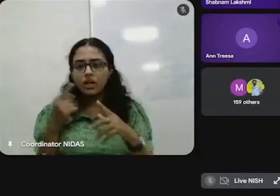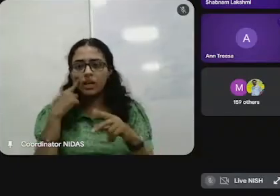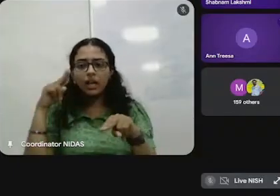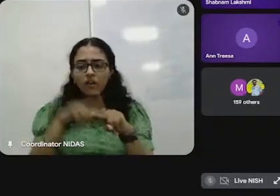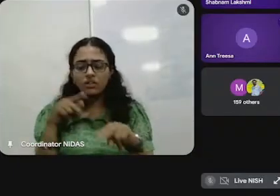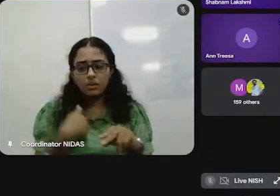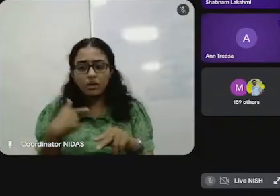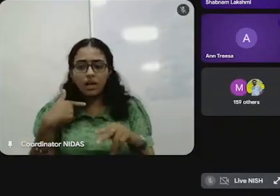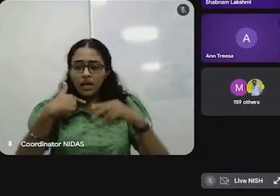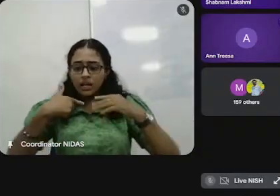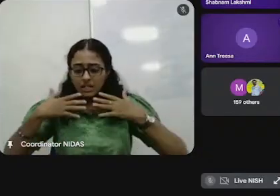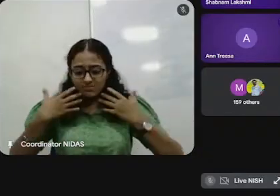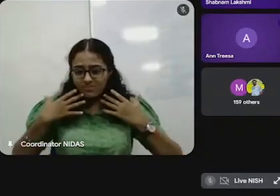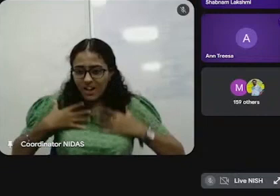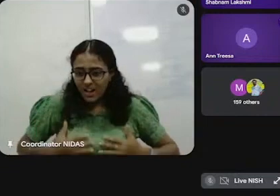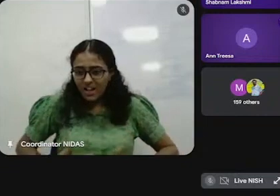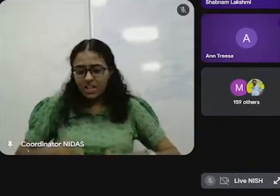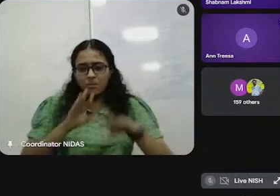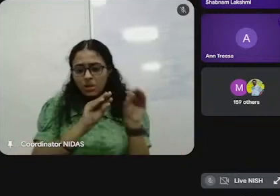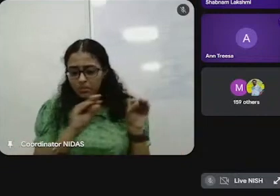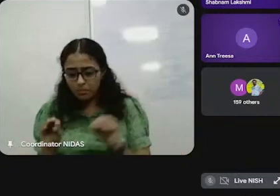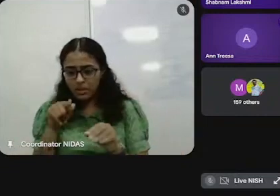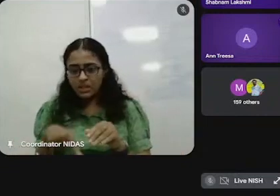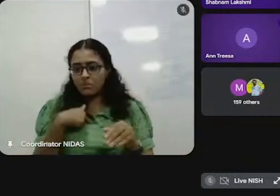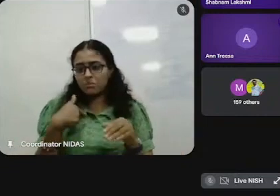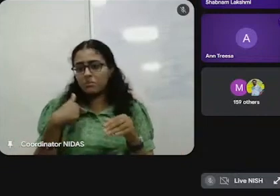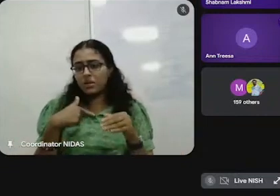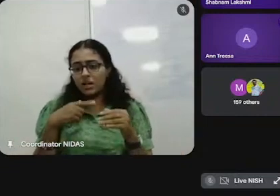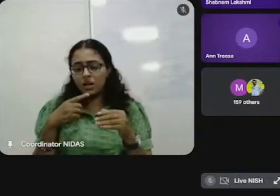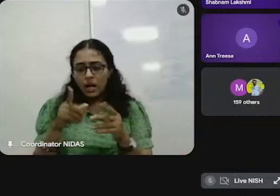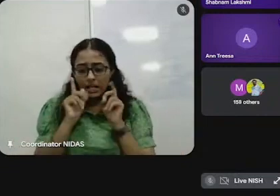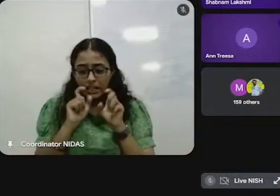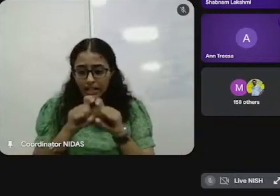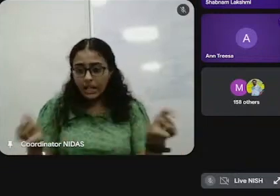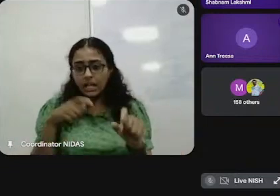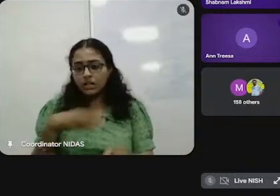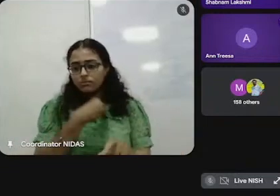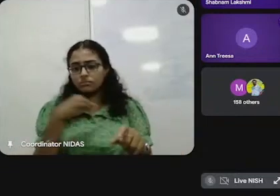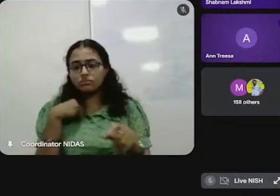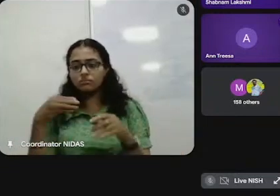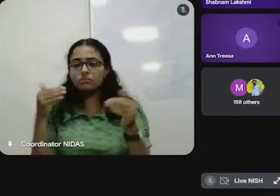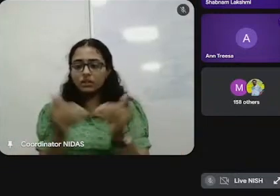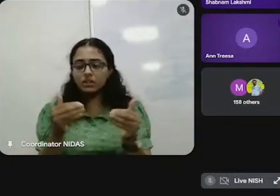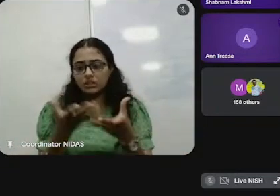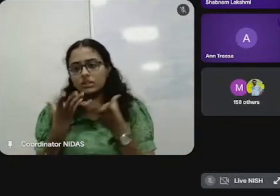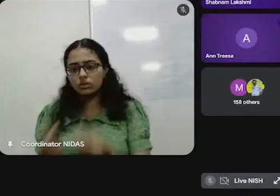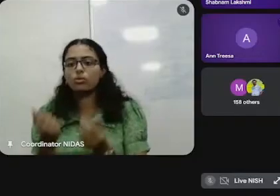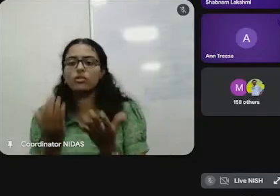തരുന്ന സൂചനകളൊക്കെ മാക്സിമം അവഗണിക്കാതെ കറക്റ്റ് ആയിട്ടുള്ളൊരു മെഡിക്കൽ പ്രൊഫഷനെ കണ്ട് അഡ്വൈസ് തേടുന്നതാണ് ഉചിതം.